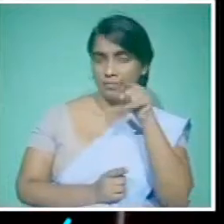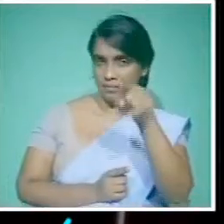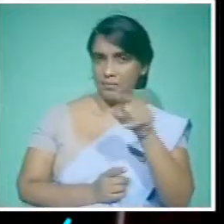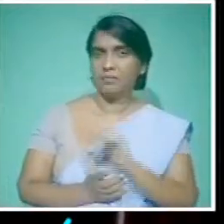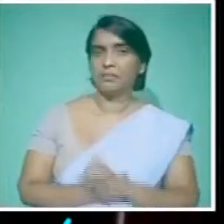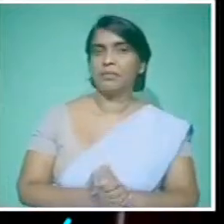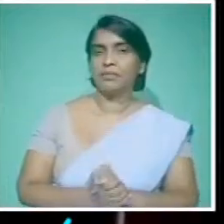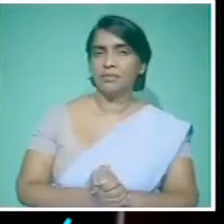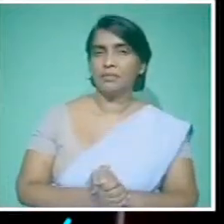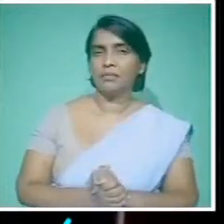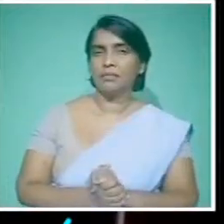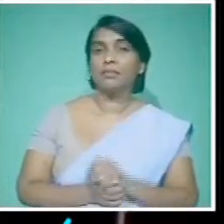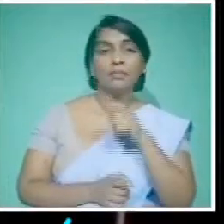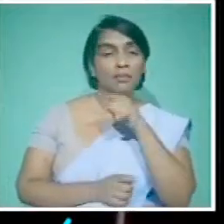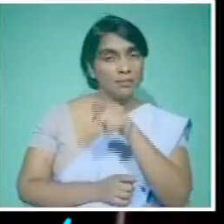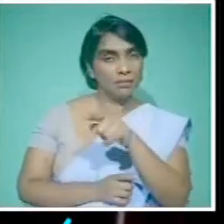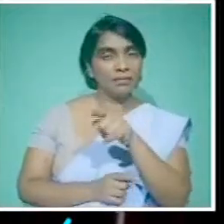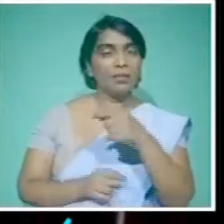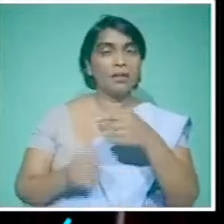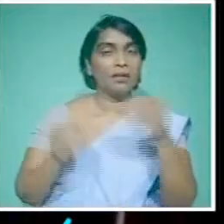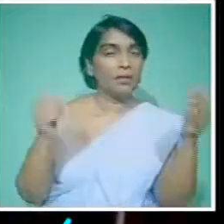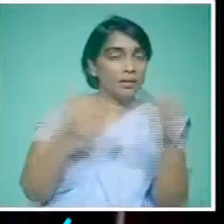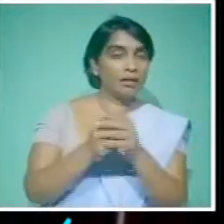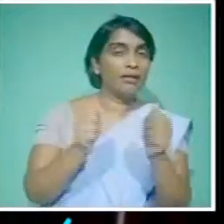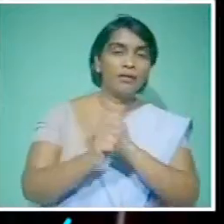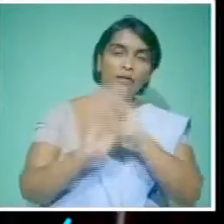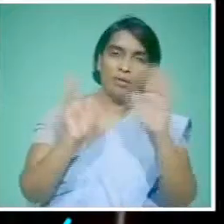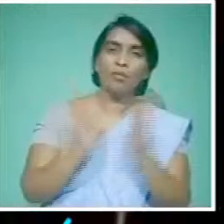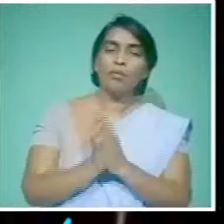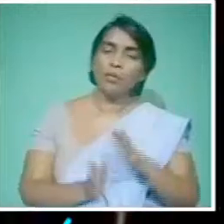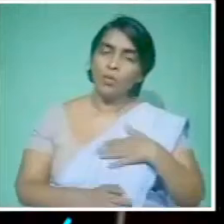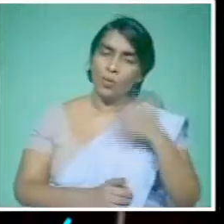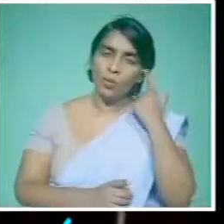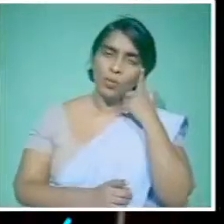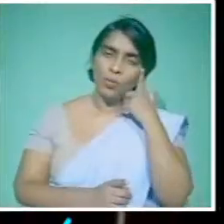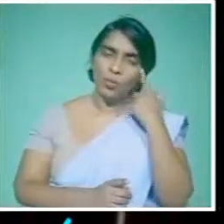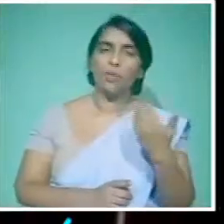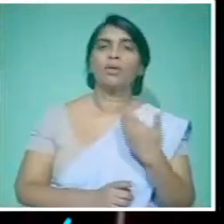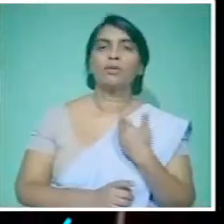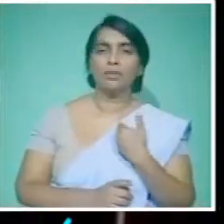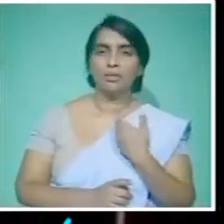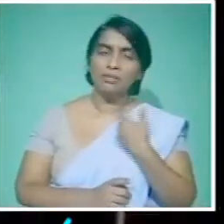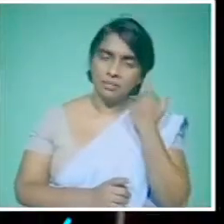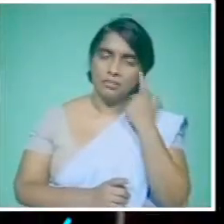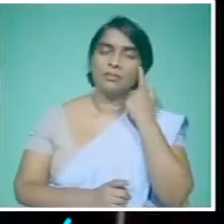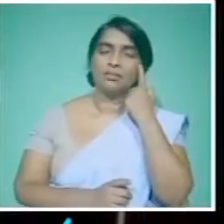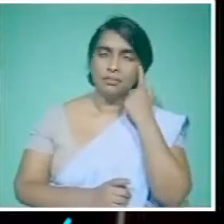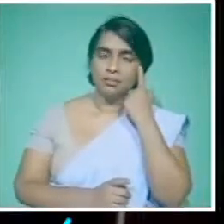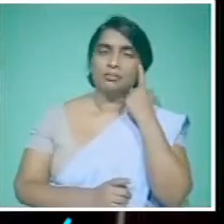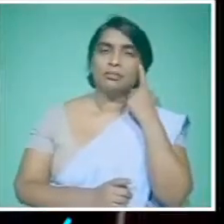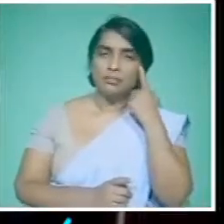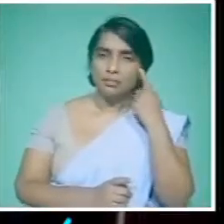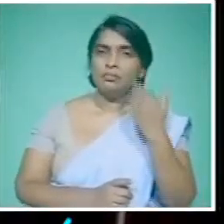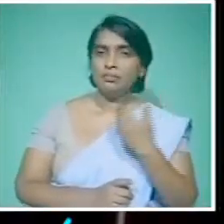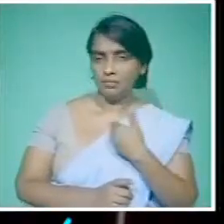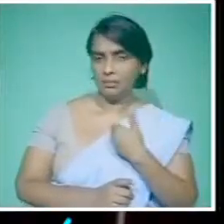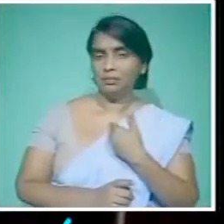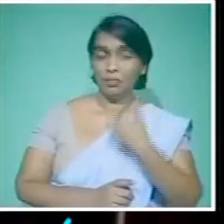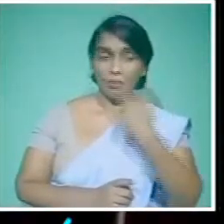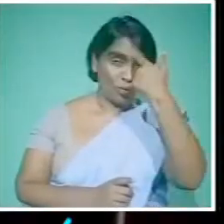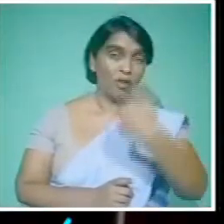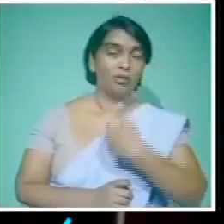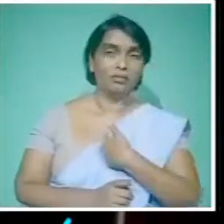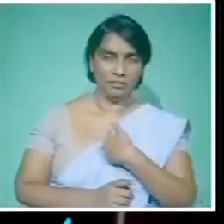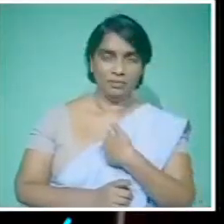ඔබතුමාට. ඉතින් ඒක හින්දා ඔබතුමා මේ යටින් කරගෙන යන සියලුම දේවල් මම දන්නවා. අපි දන්නවා මේ මම මට